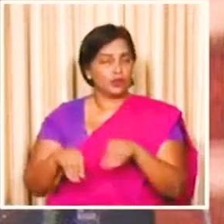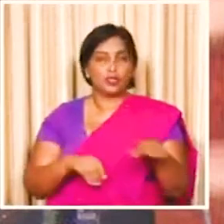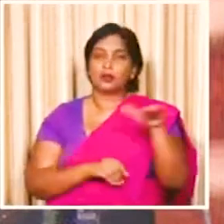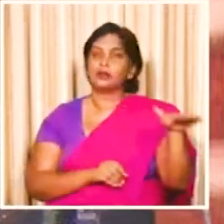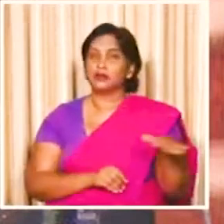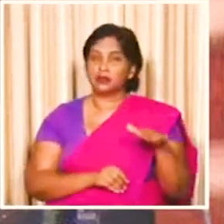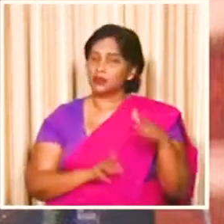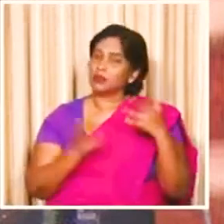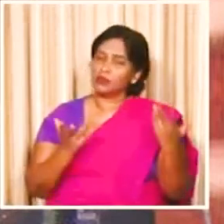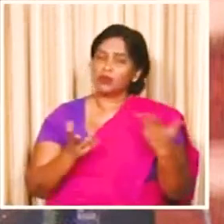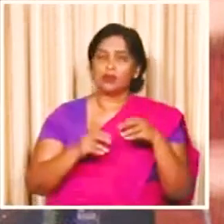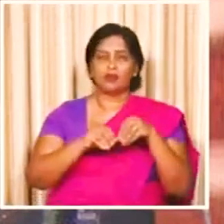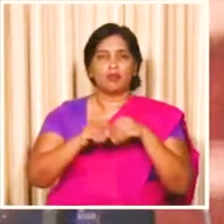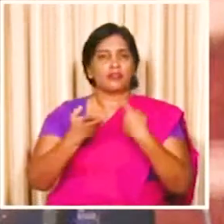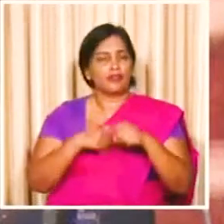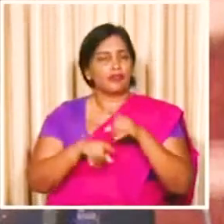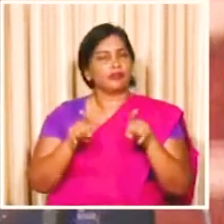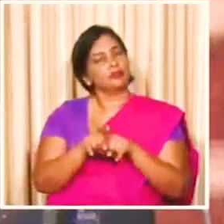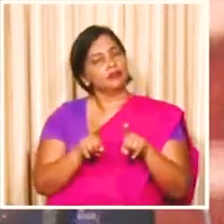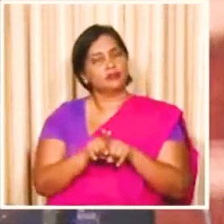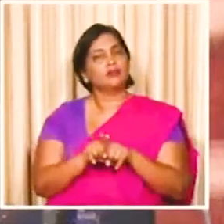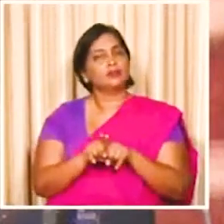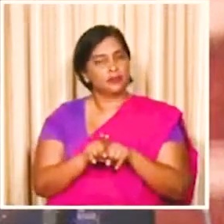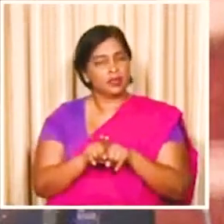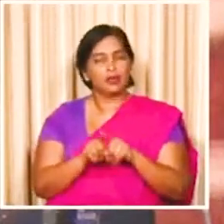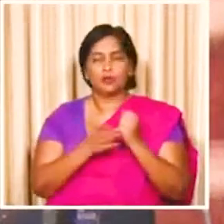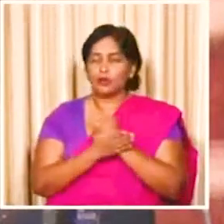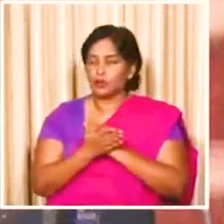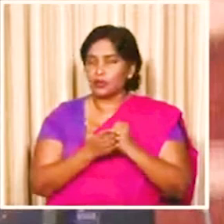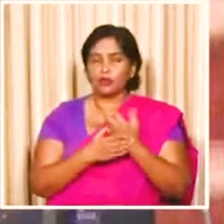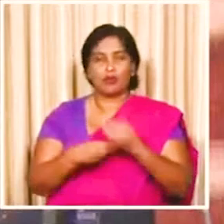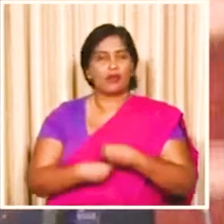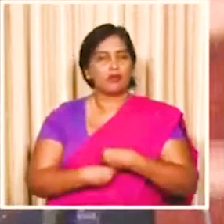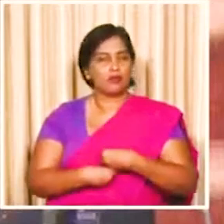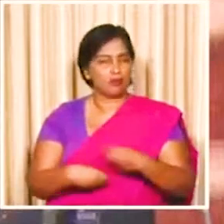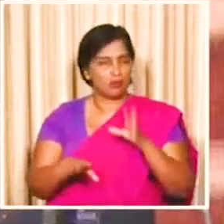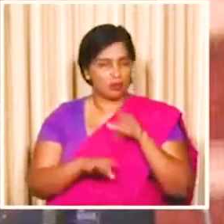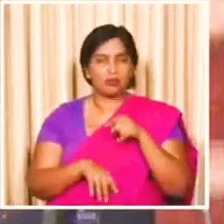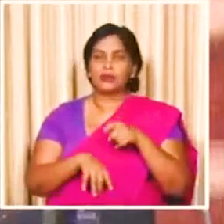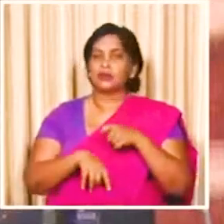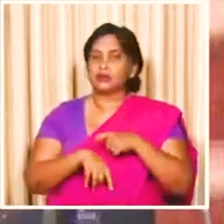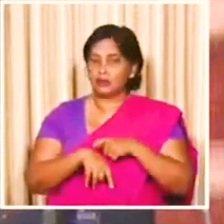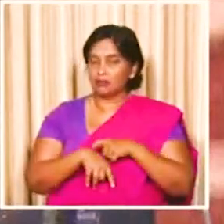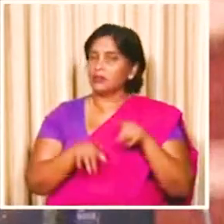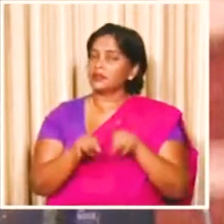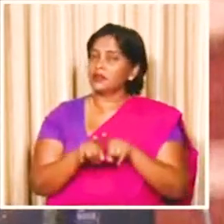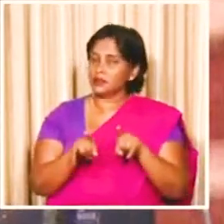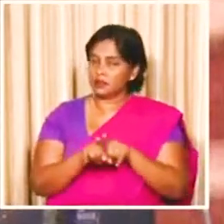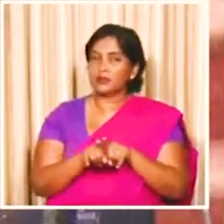பிலா மரமாக இருக்கலாம், எல்லாவற்றையும் அளிக்கின்ற ஒரு நிலையிலே யானைகள் கூட்டம் கூட்டமாக தங்களுடைய செயல்பாட்டை